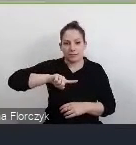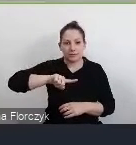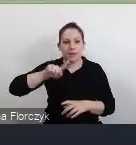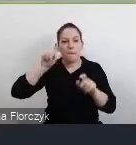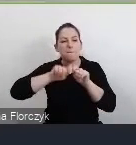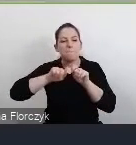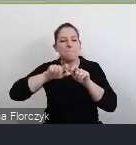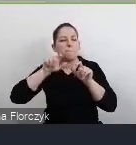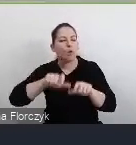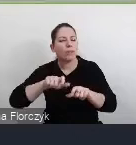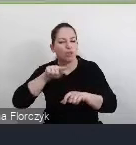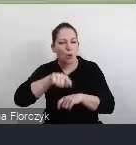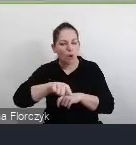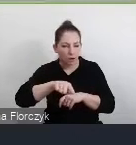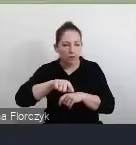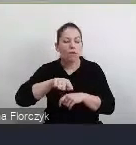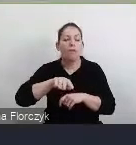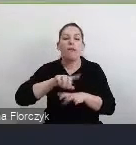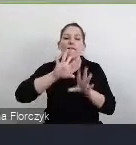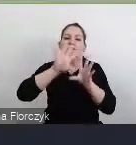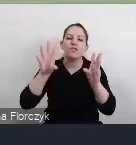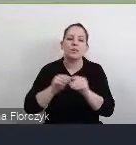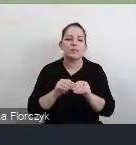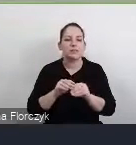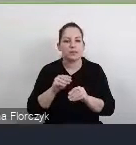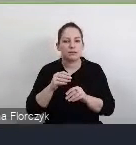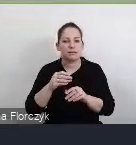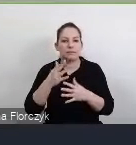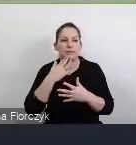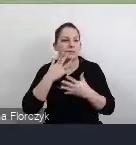żeby tak wszyscy chcieli,